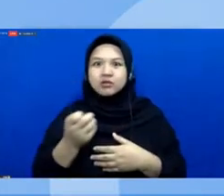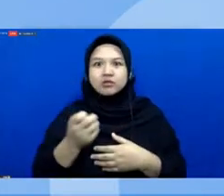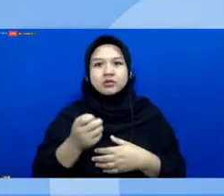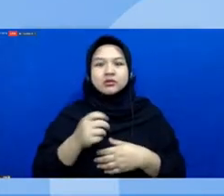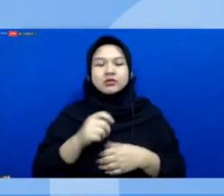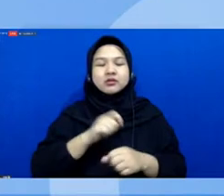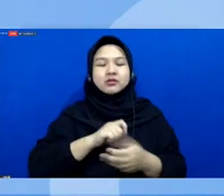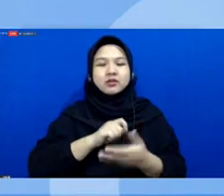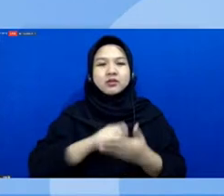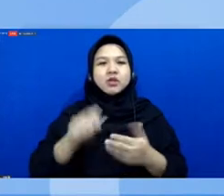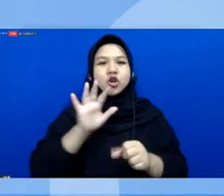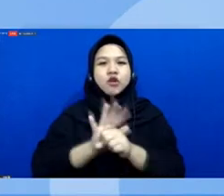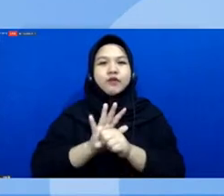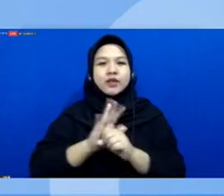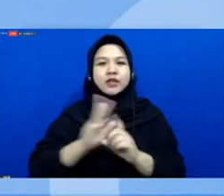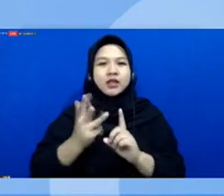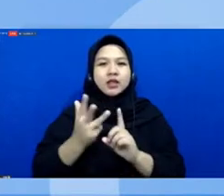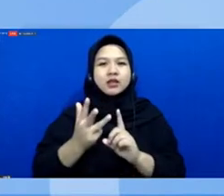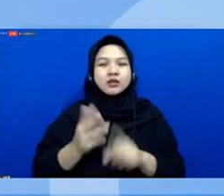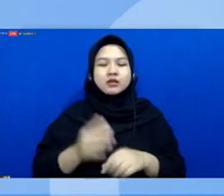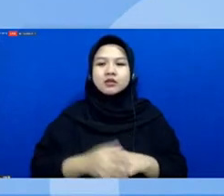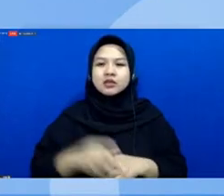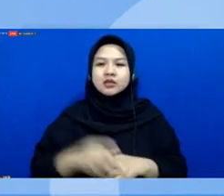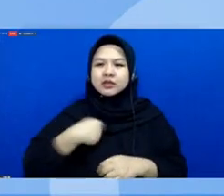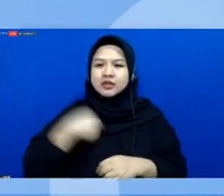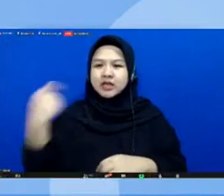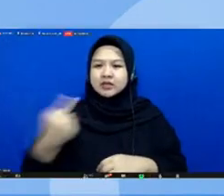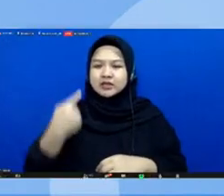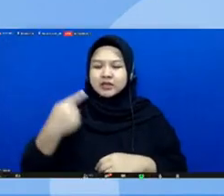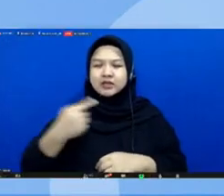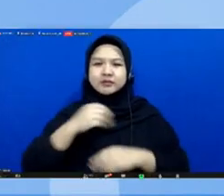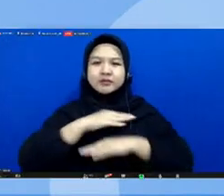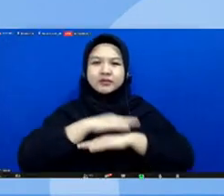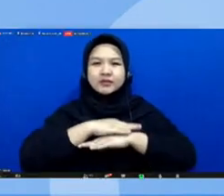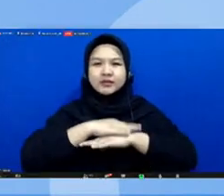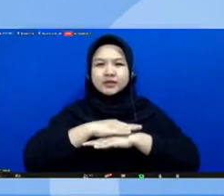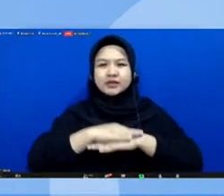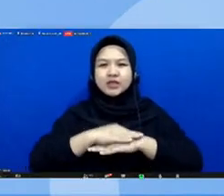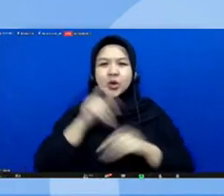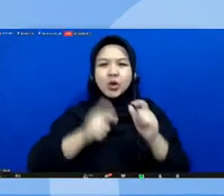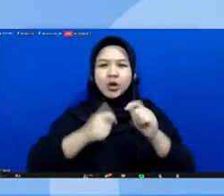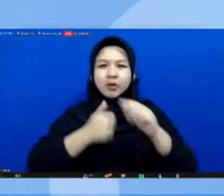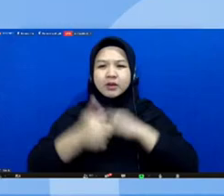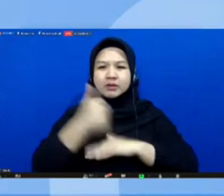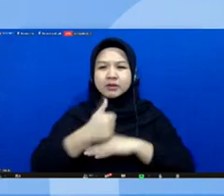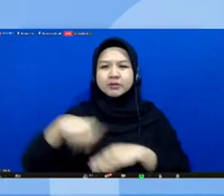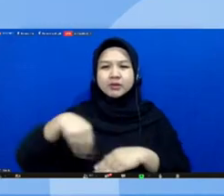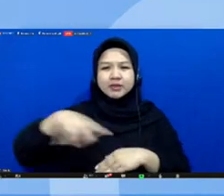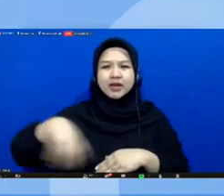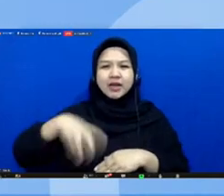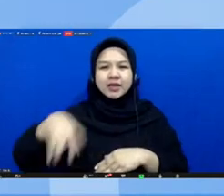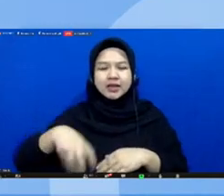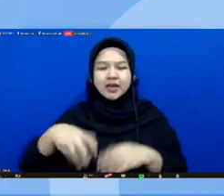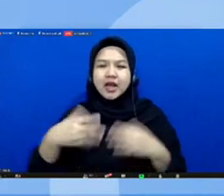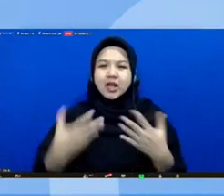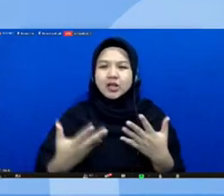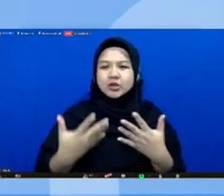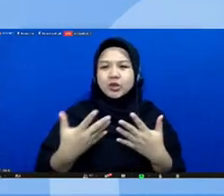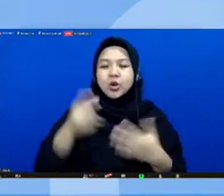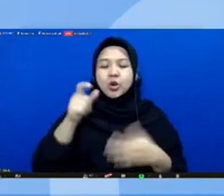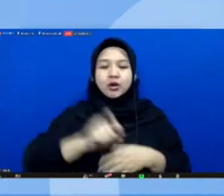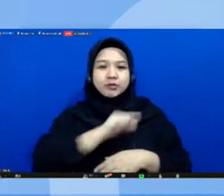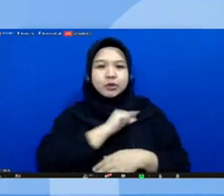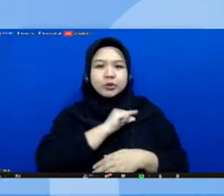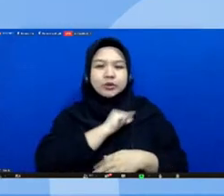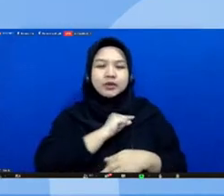ini. Dan tapi saya juga sering memberitakan para pemimpin daerah khususnya atau mungkin juga para petugas COVID-19